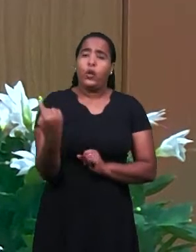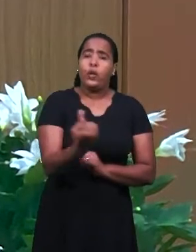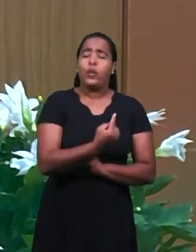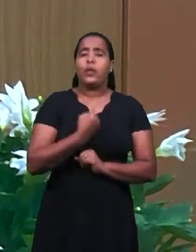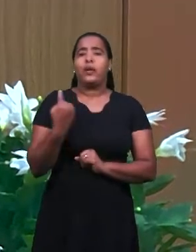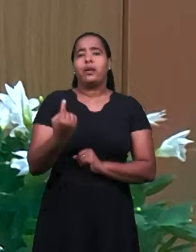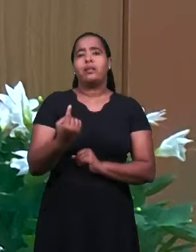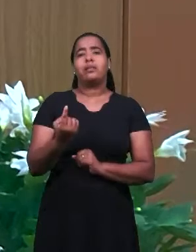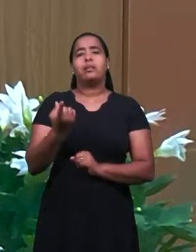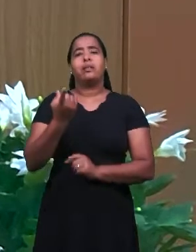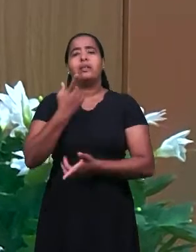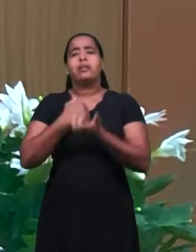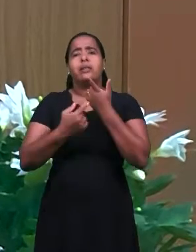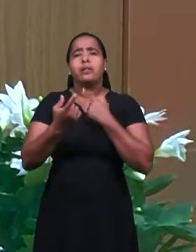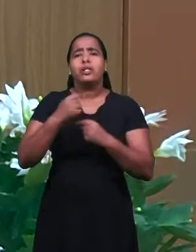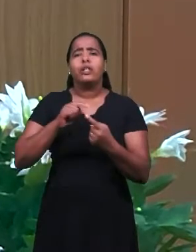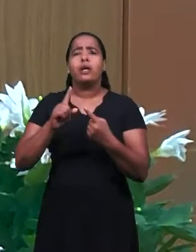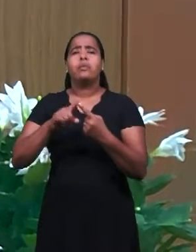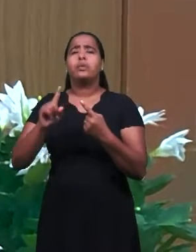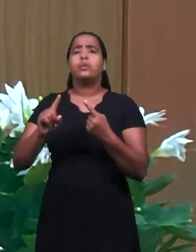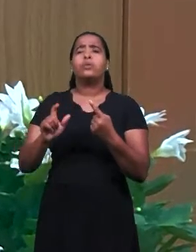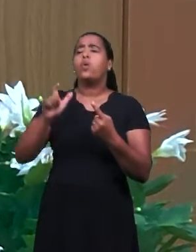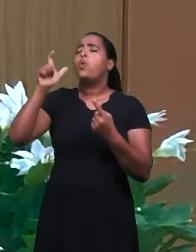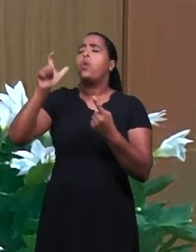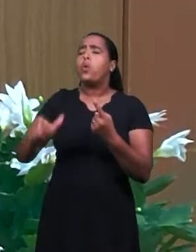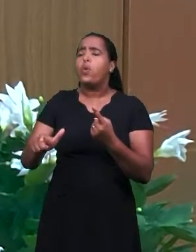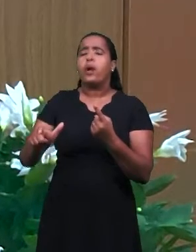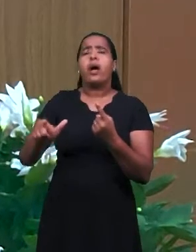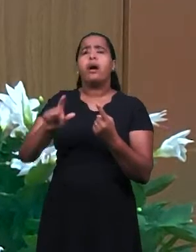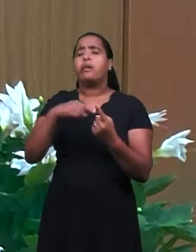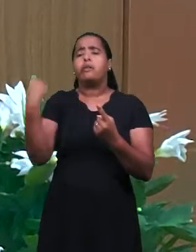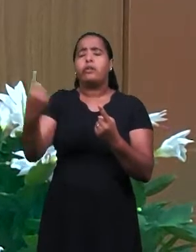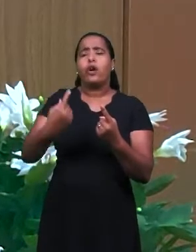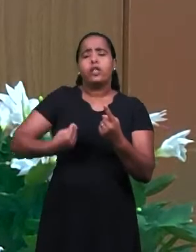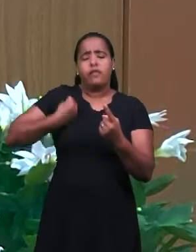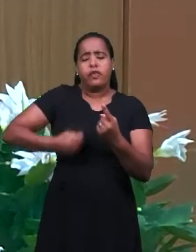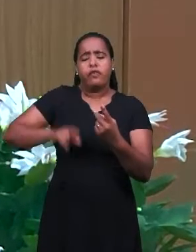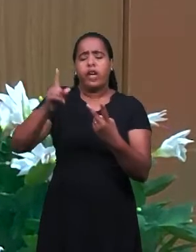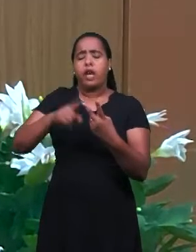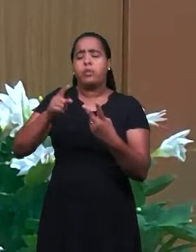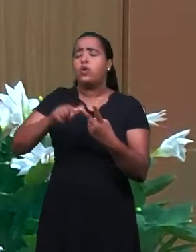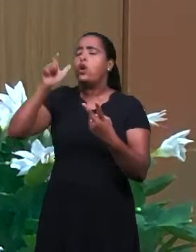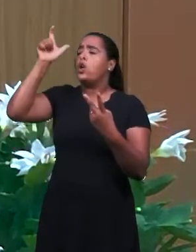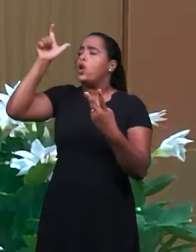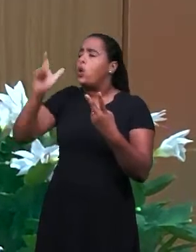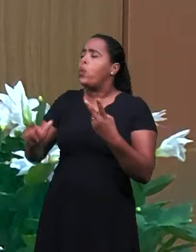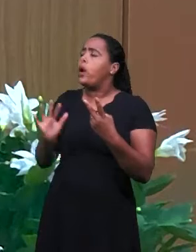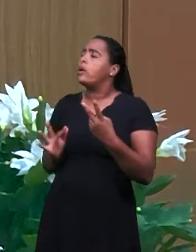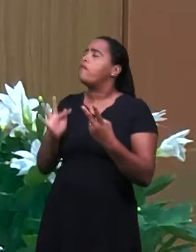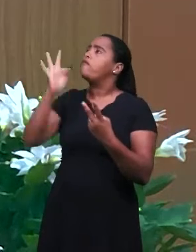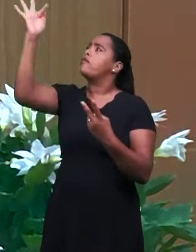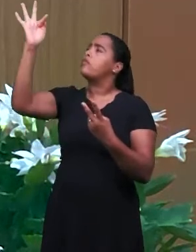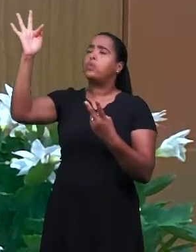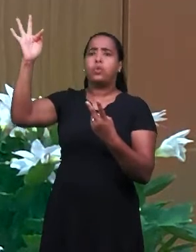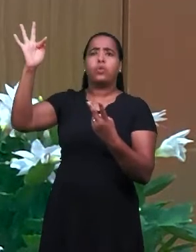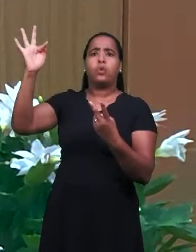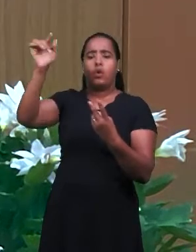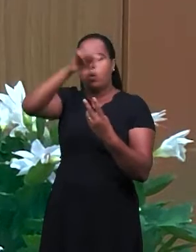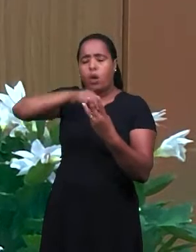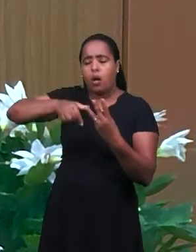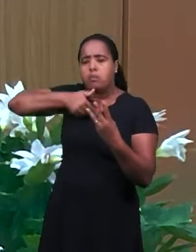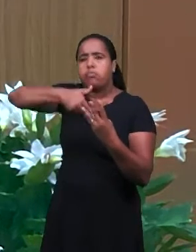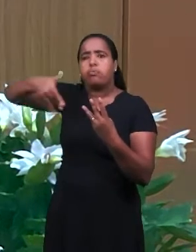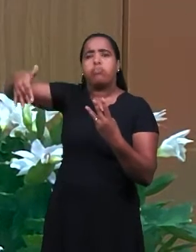мы желаем, где мы находимся, куда мы отправимся, мы должны определиться в нашей